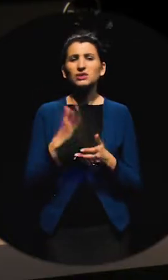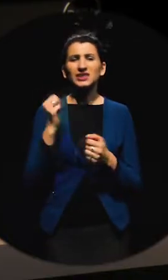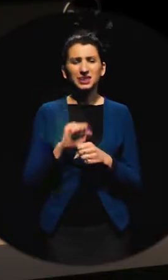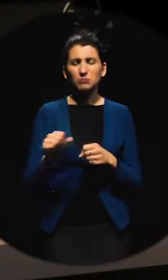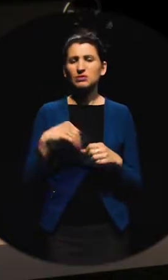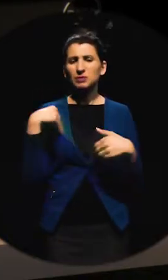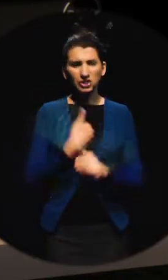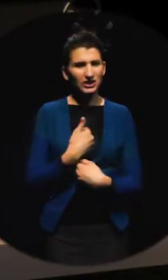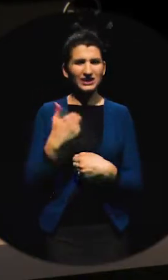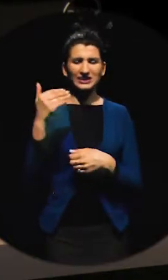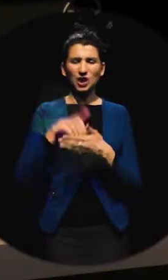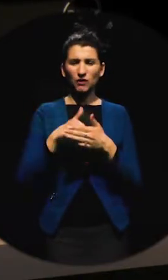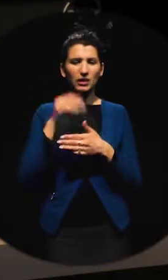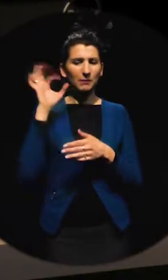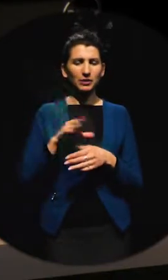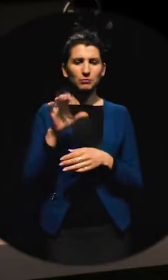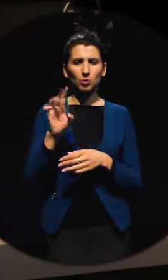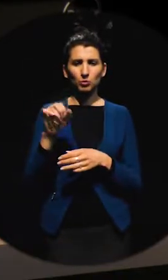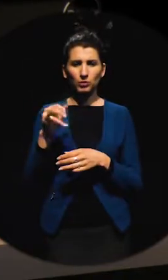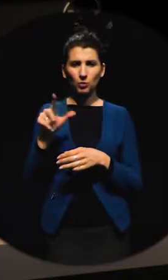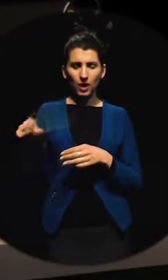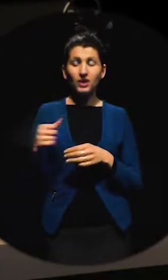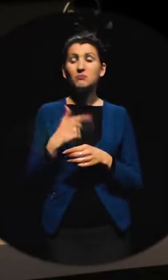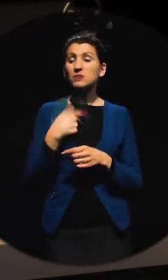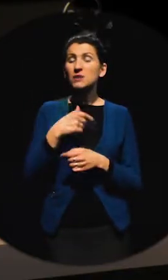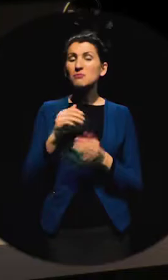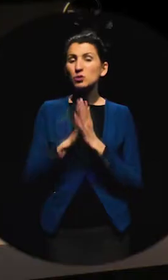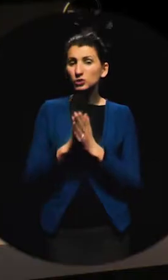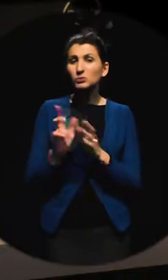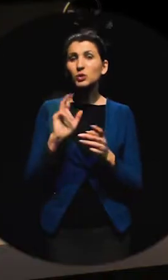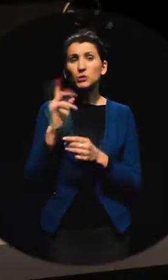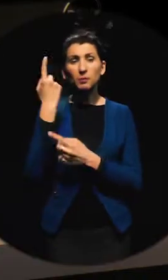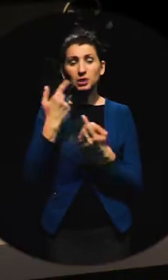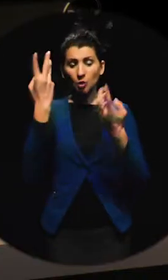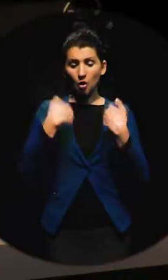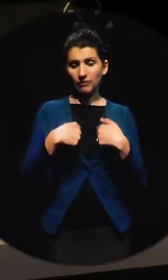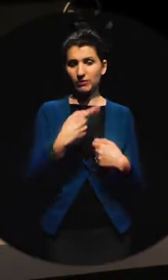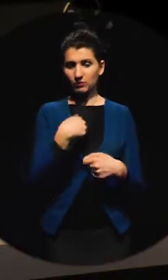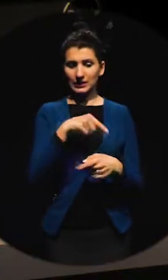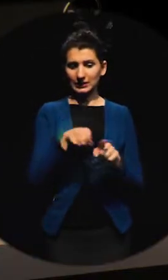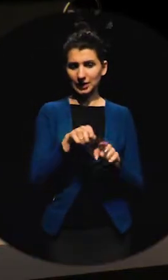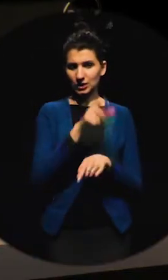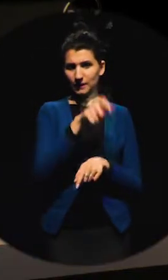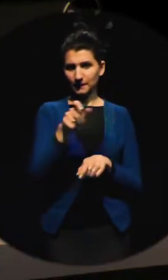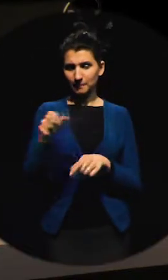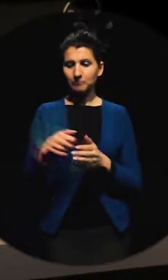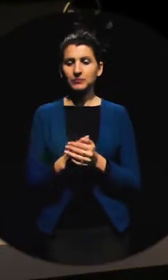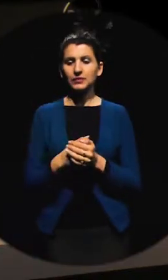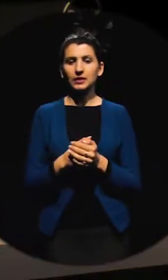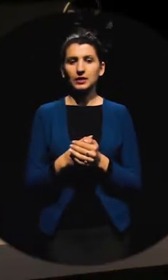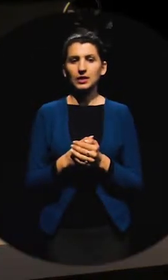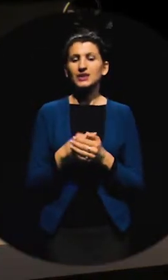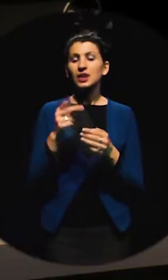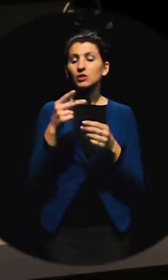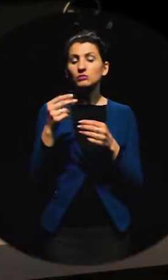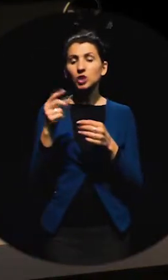Bogumiły. Wybaczcie, jeśli mylę się w imieniu i prosimy, by ktoś w końcu pomyślał o nas. W komentarzach pod petycją, które staram się